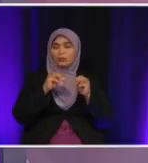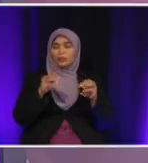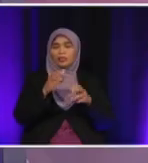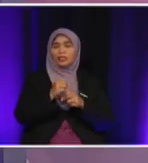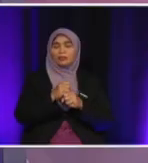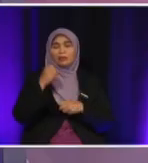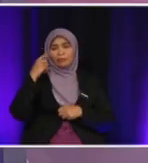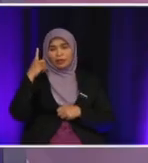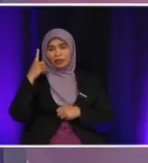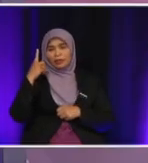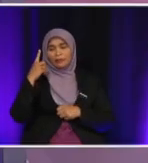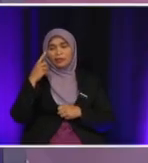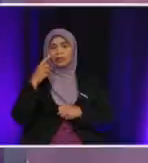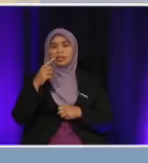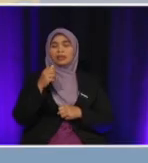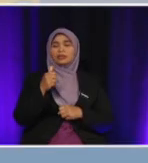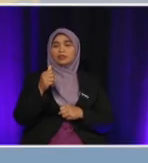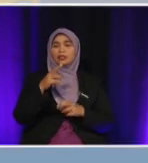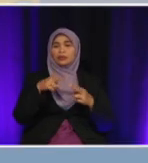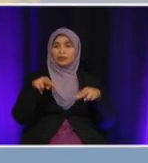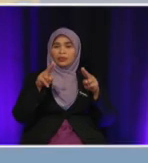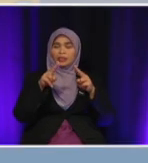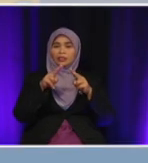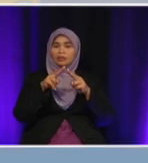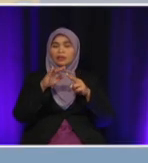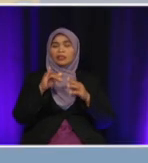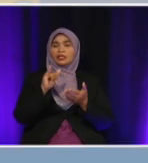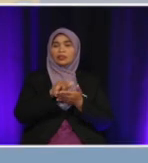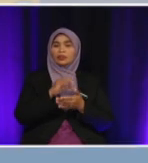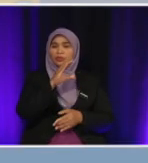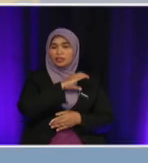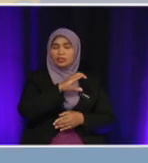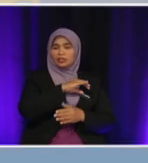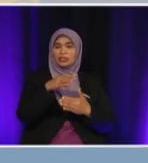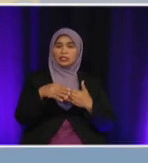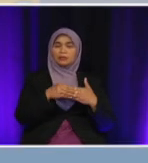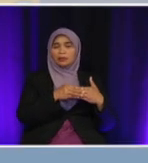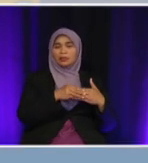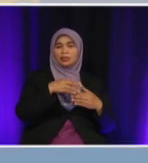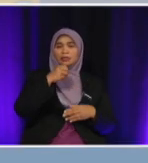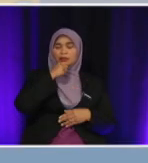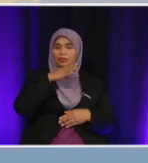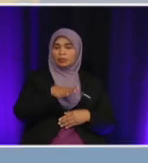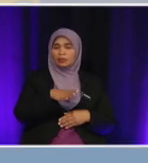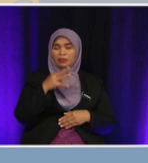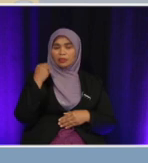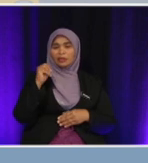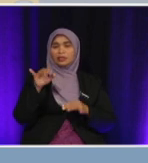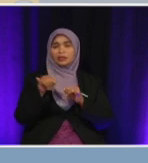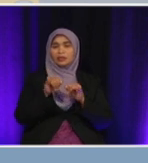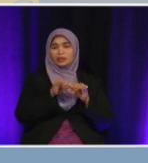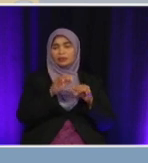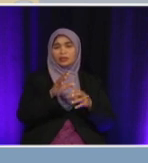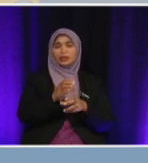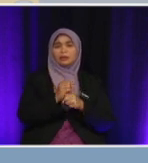memahami as pek-aspek yang utama yaitu ciri-ciri kepimpinan Rasulullah mereka juga dapat mengambil iktibar